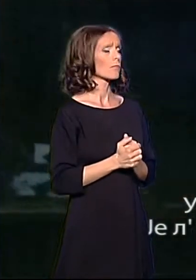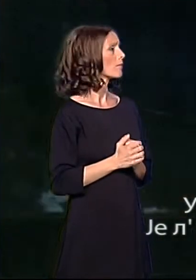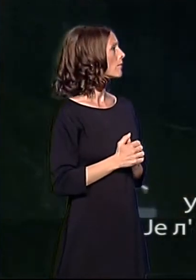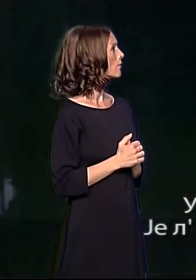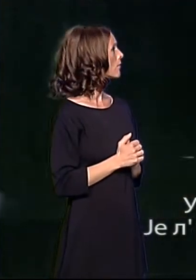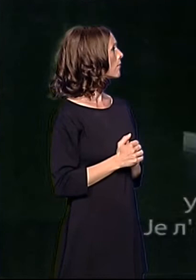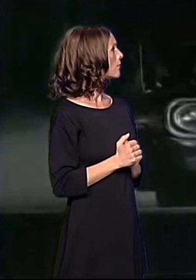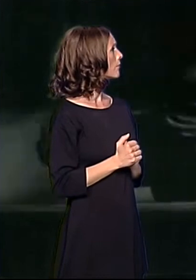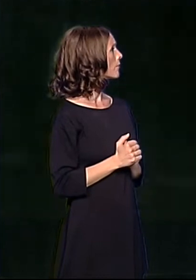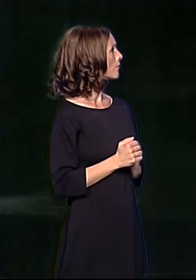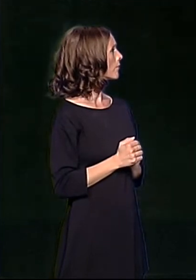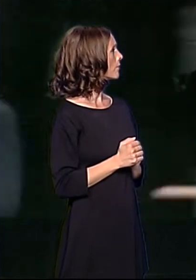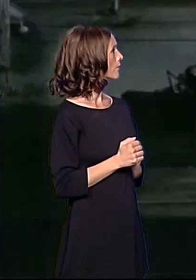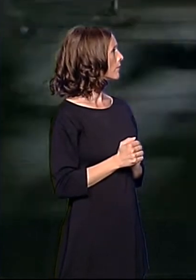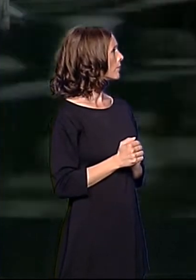saying?